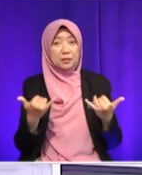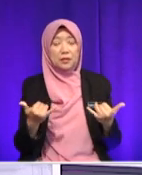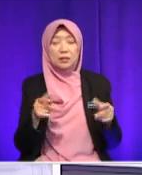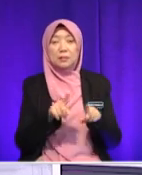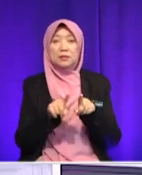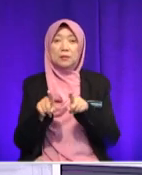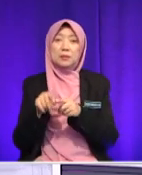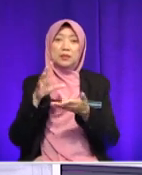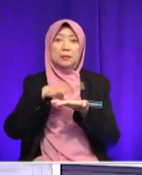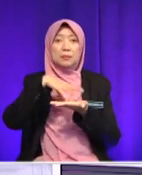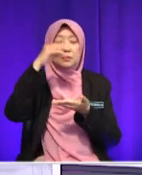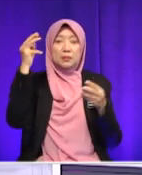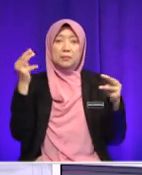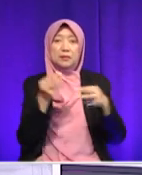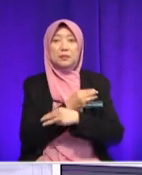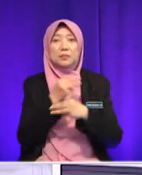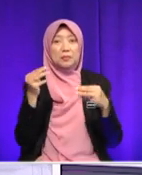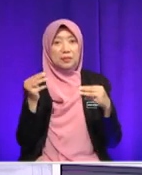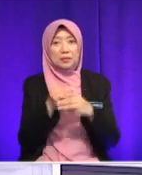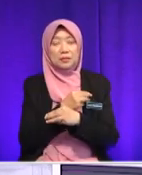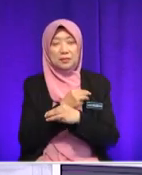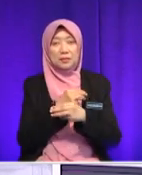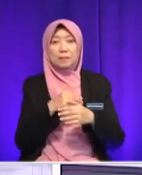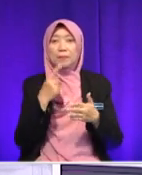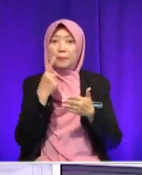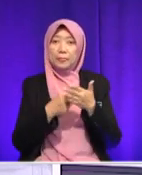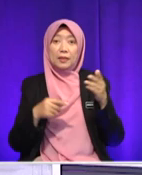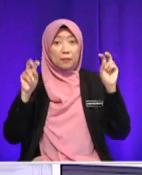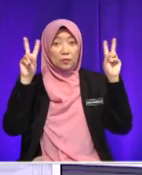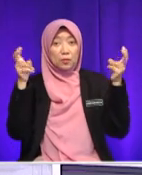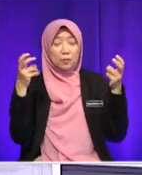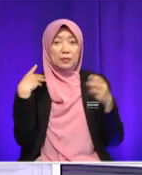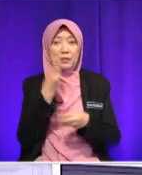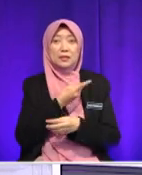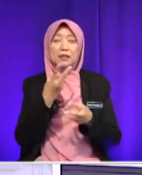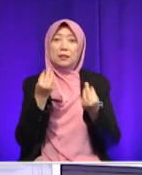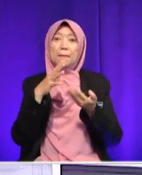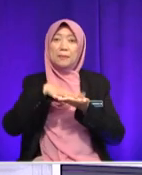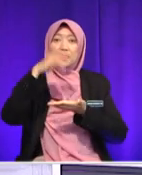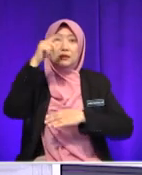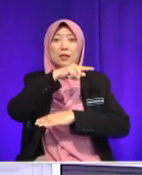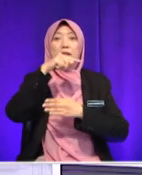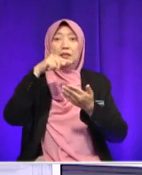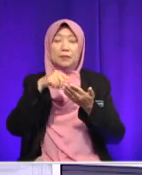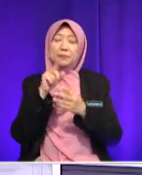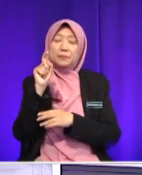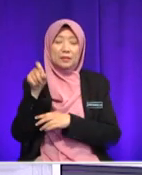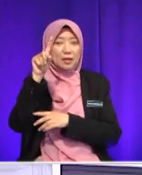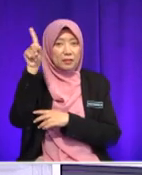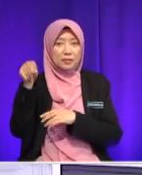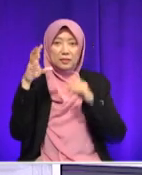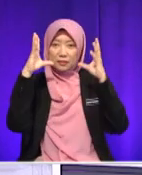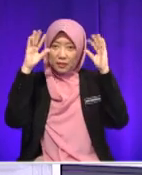akan pelajari mata pelajaran matematik. Apa topik yang kita nak pelajari pada hari ini? Kita kena tanya cikgu kita hari